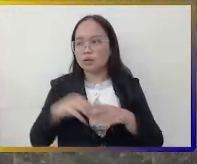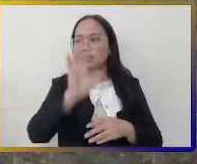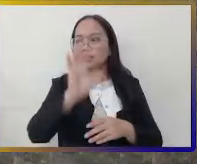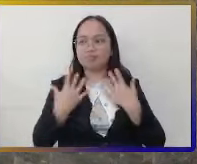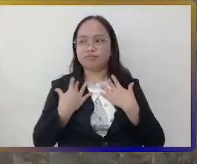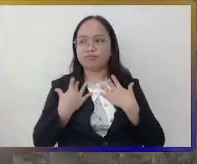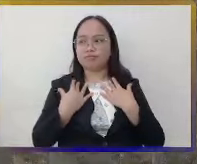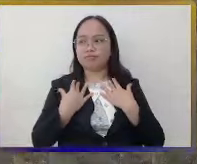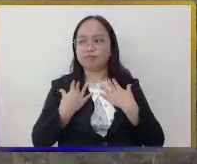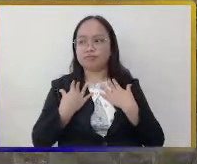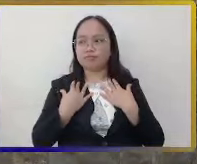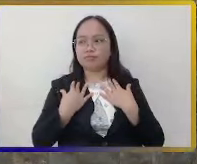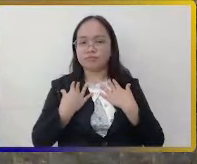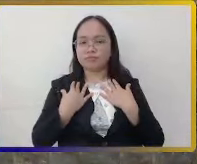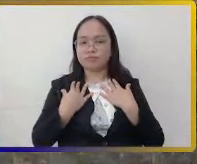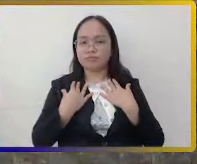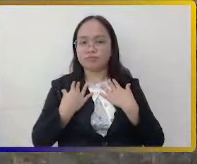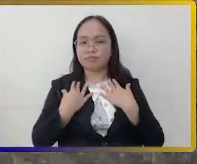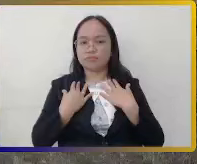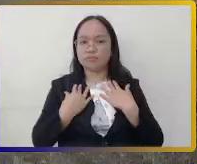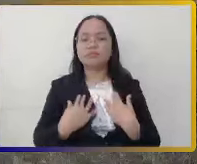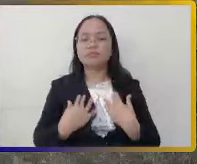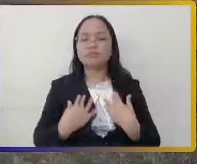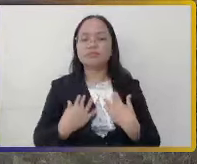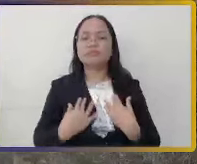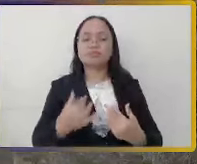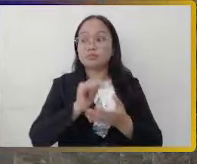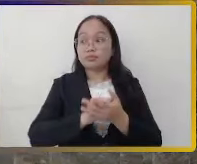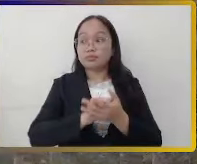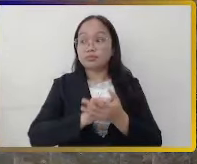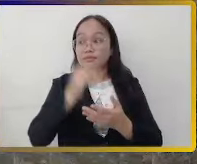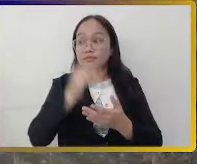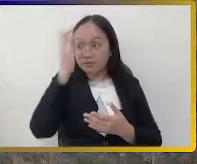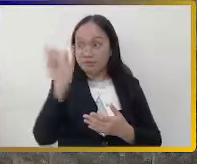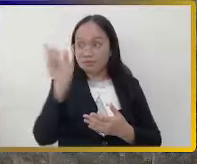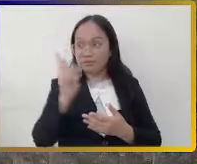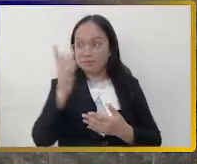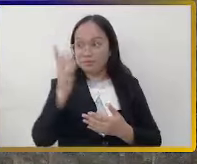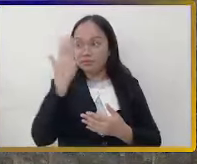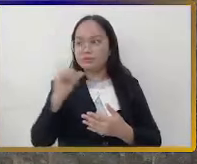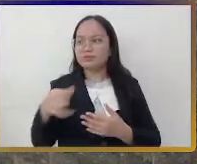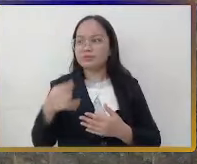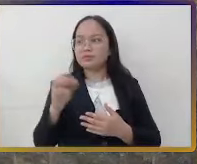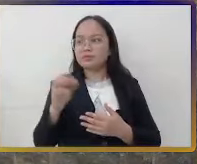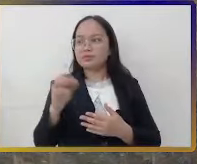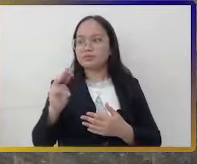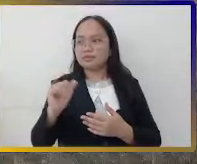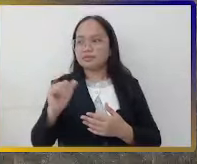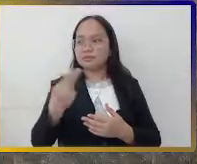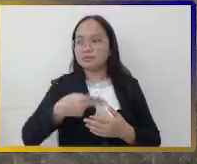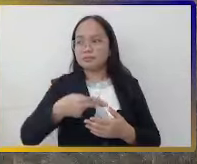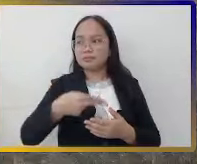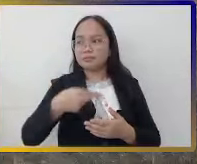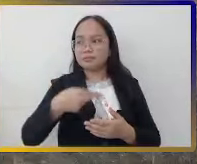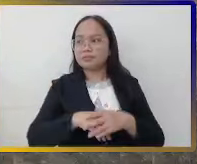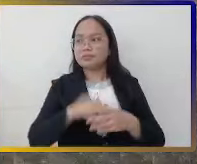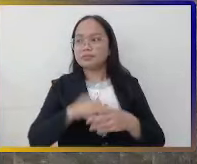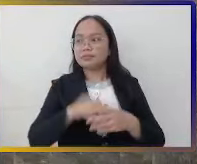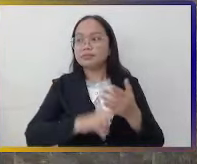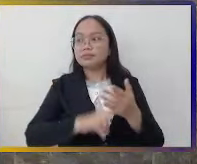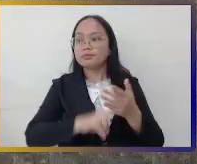I hope that's clear. You see that? So notice what Jeremiah said in verse number 6. Tingnan niyo mabuti, mabuti.